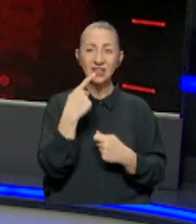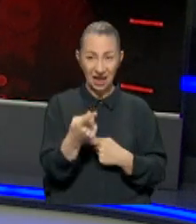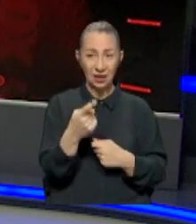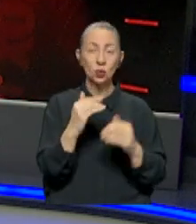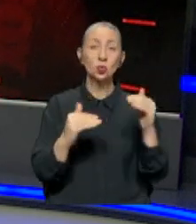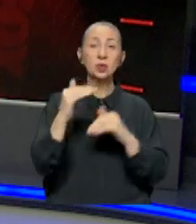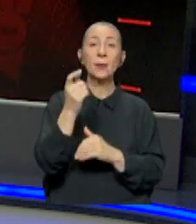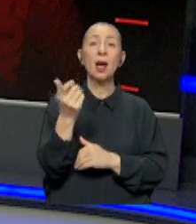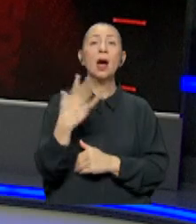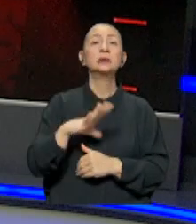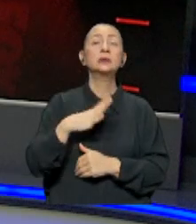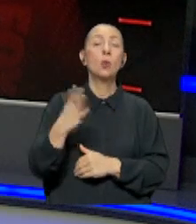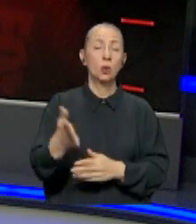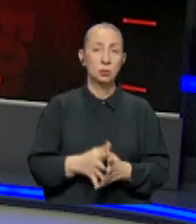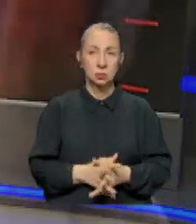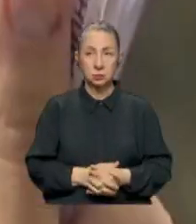altında yüksek ücretler istiyor.